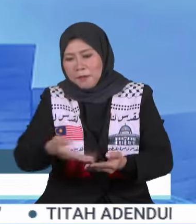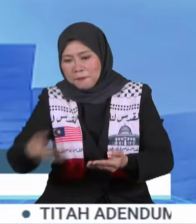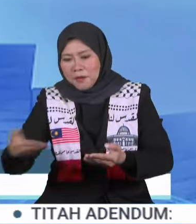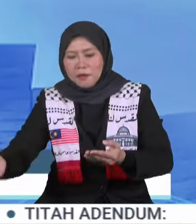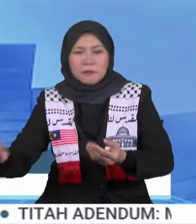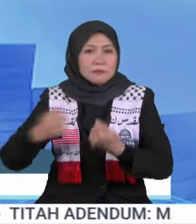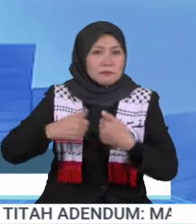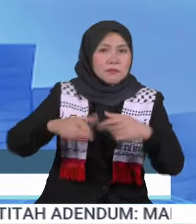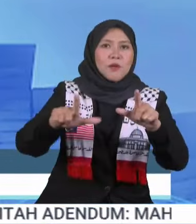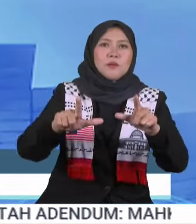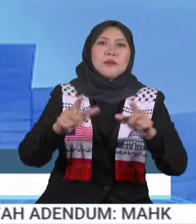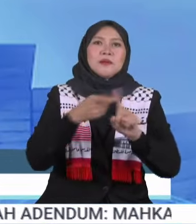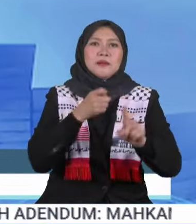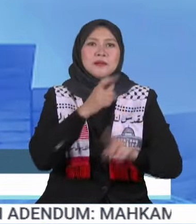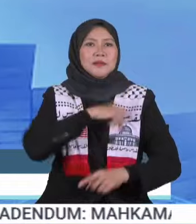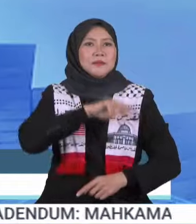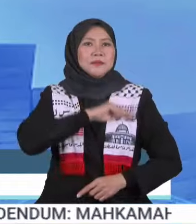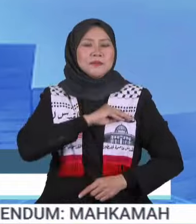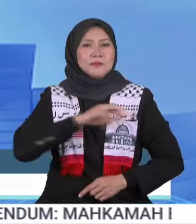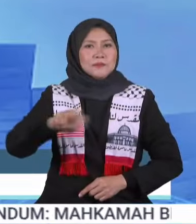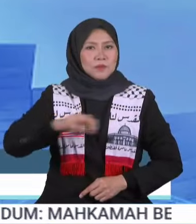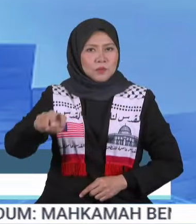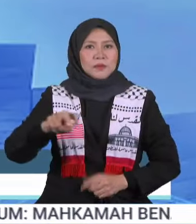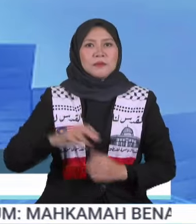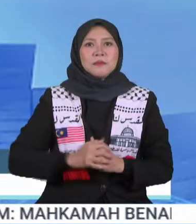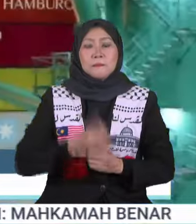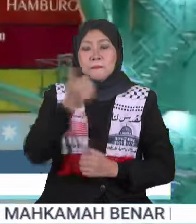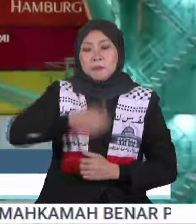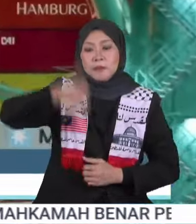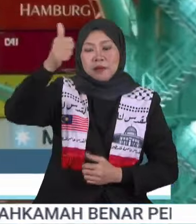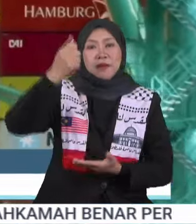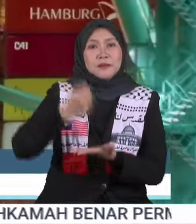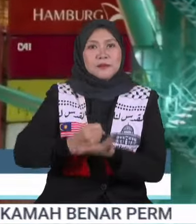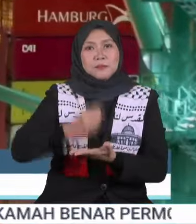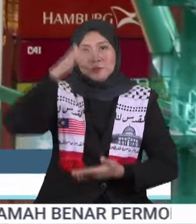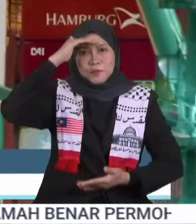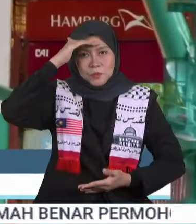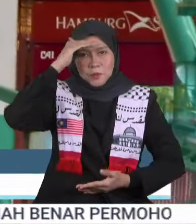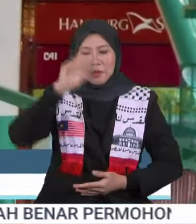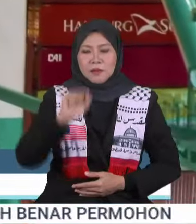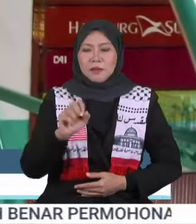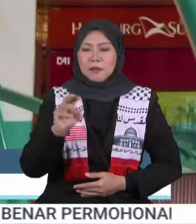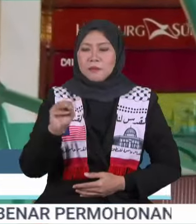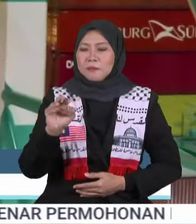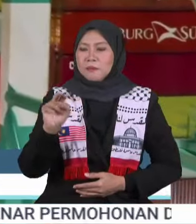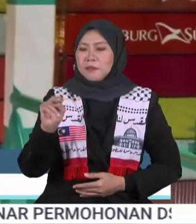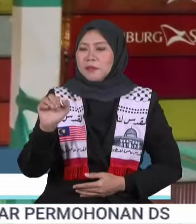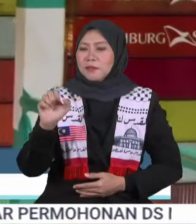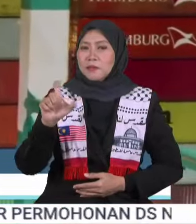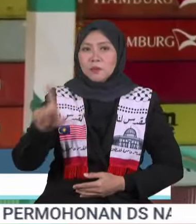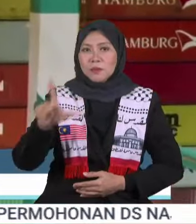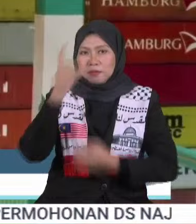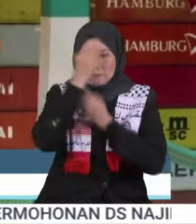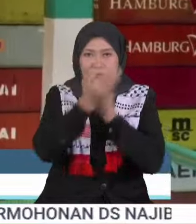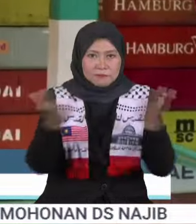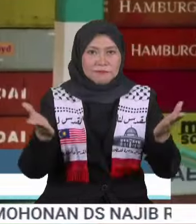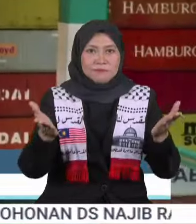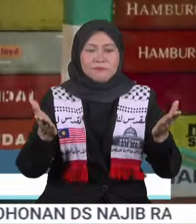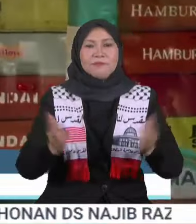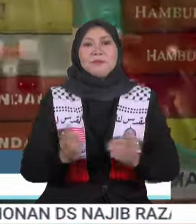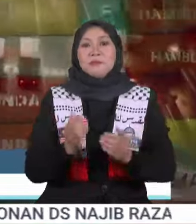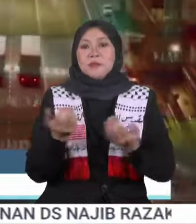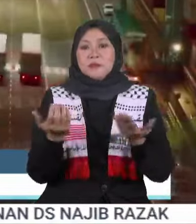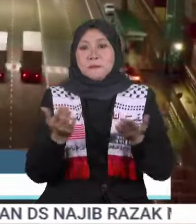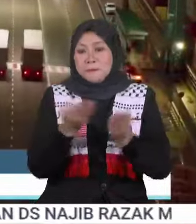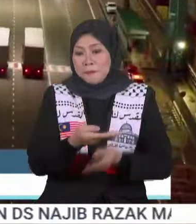yang dibenarkan Kementerian Pengangkutan. Pengarah Kastam Negeri Johor, Aminul Izmi Muhammad Suhaimi, memaklumkan